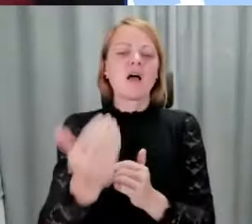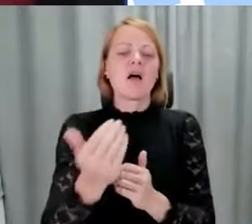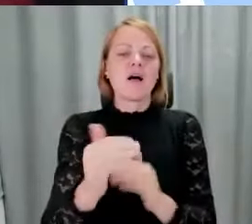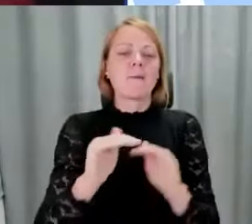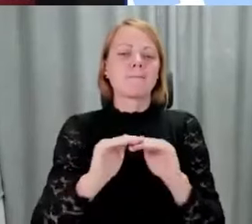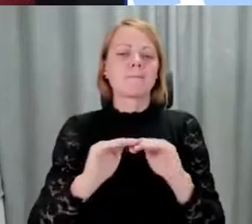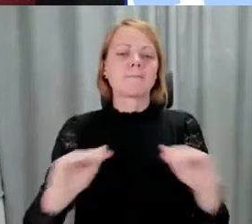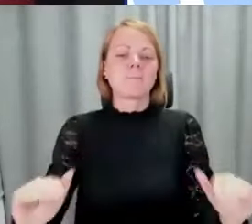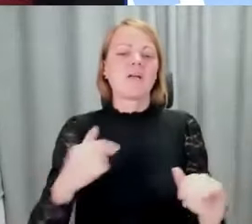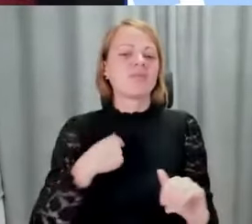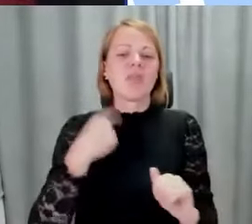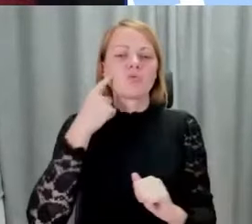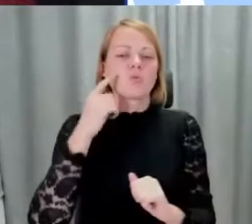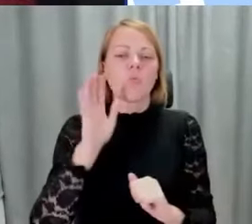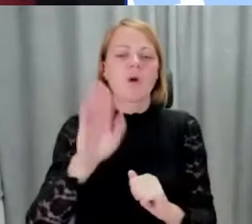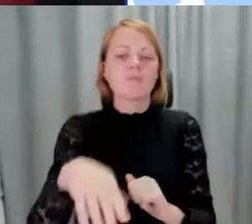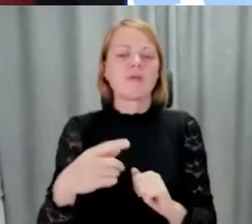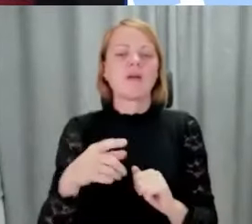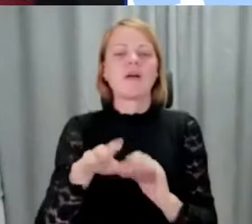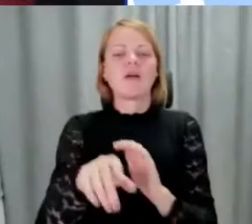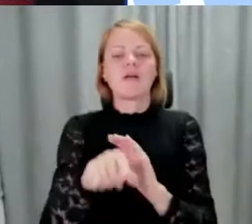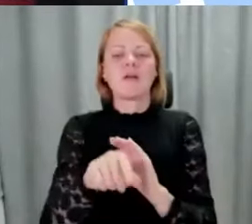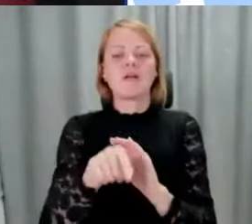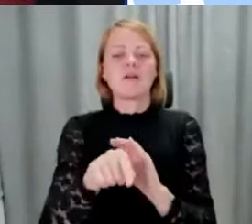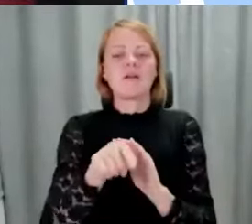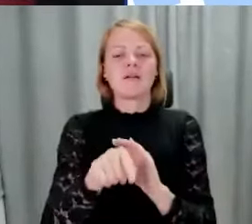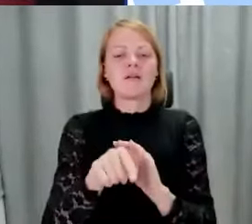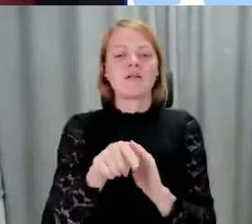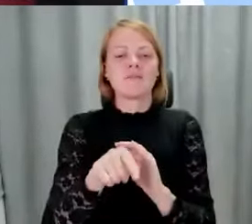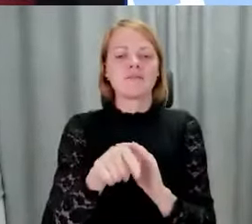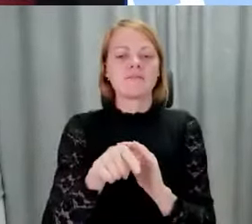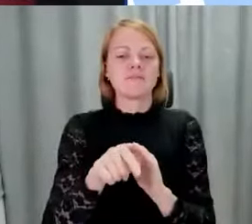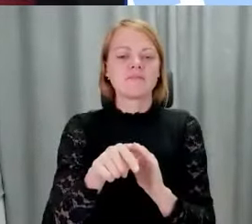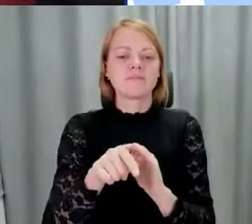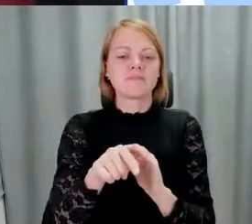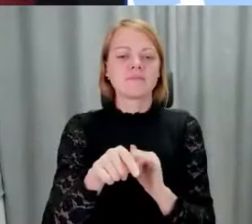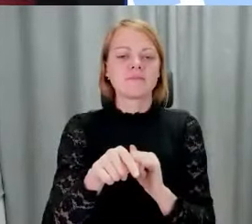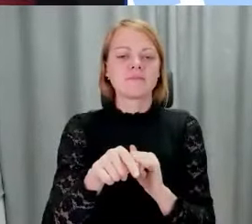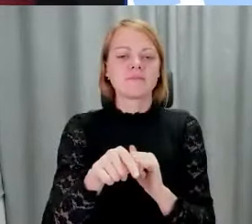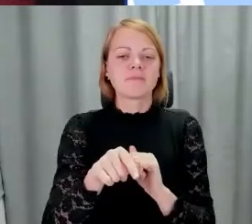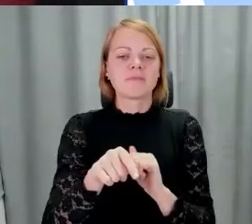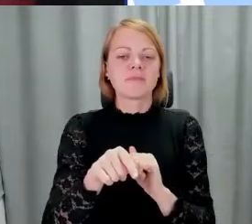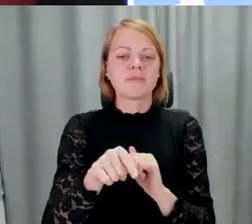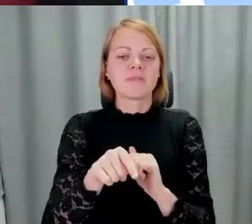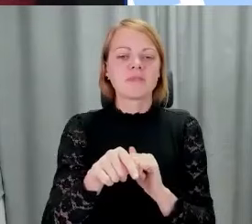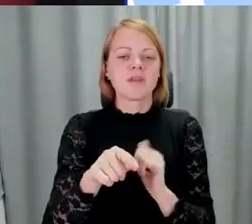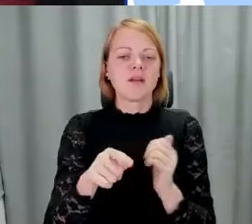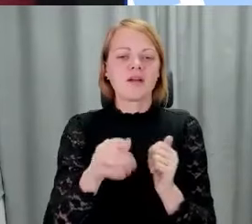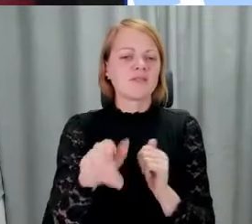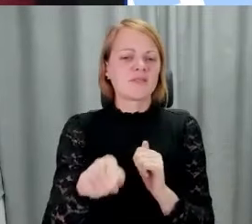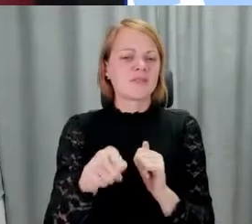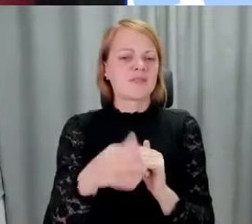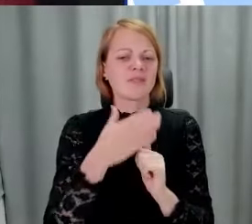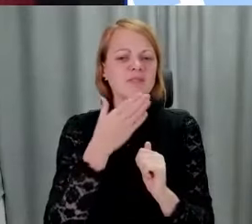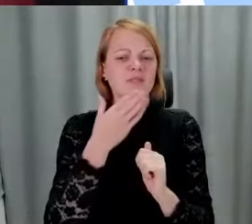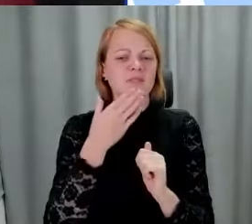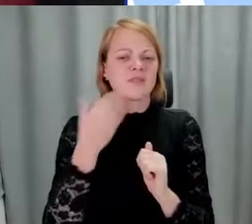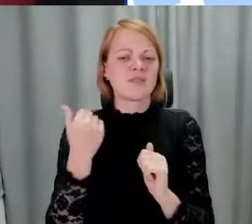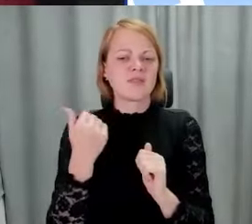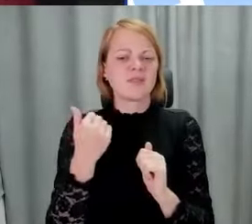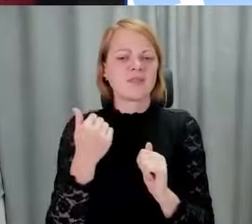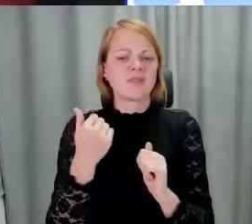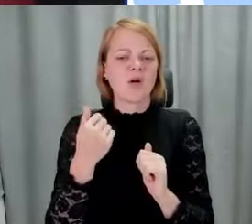nebija domāts ieskaitīt izējas mezglus un tādu veidu. Labi, tad nav jāstreso par to, ka